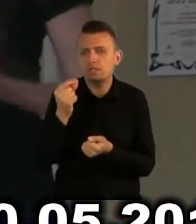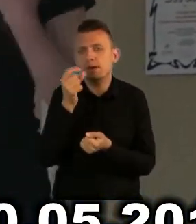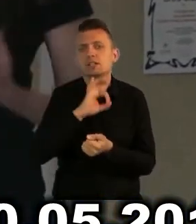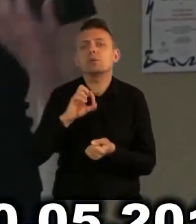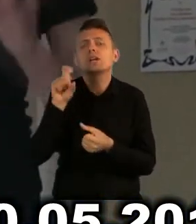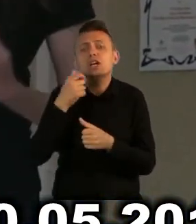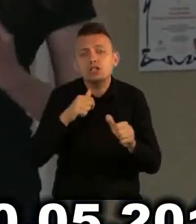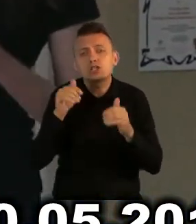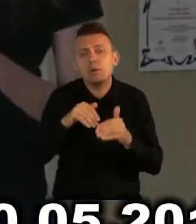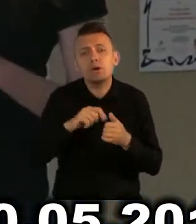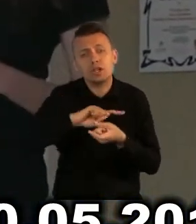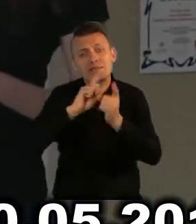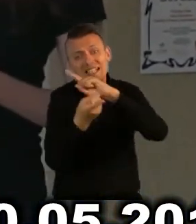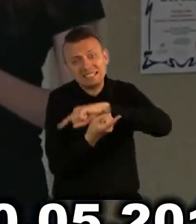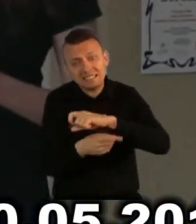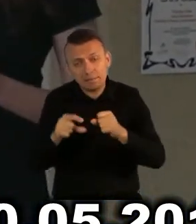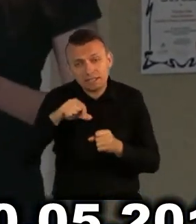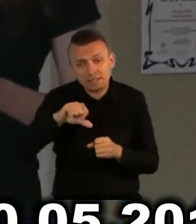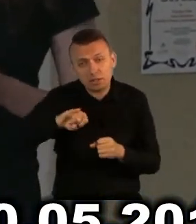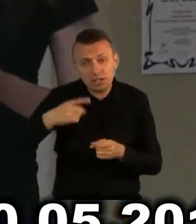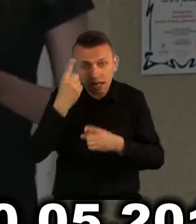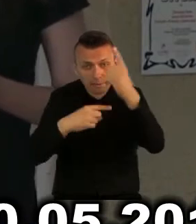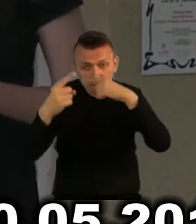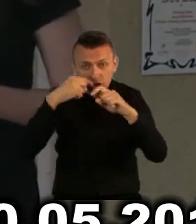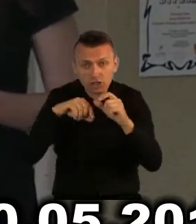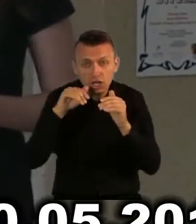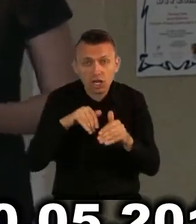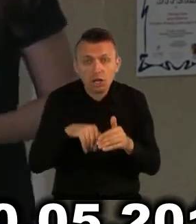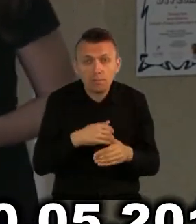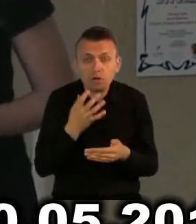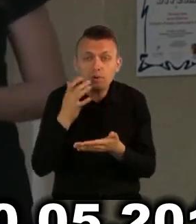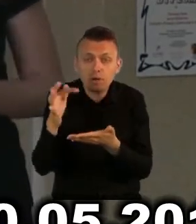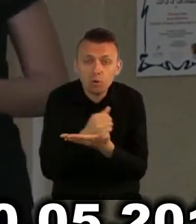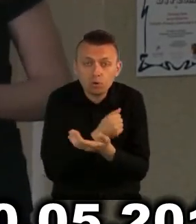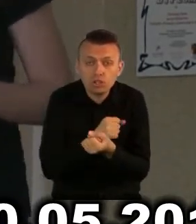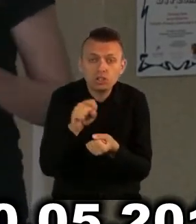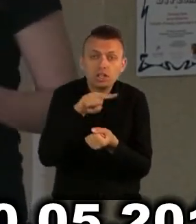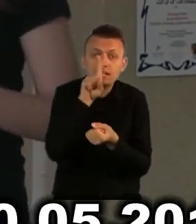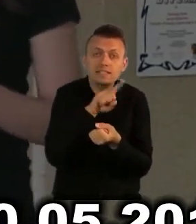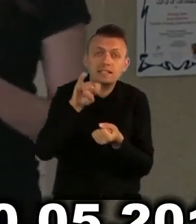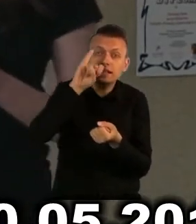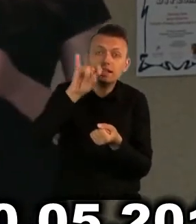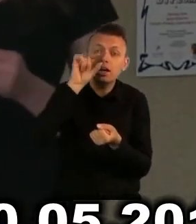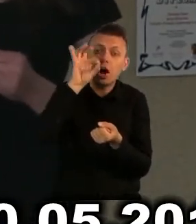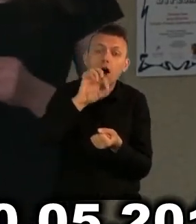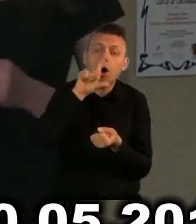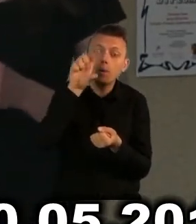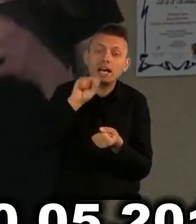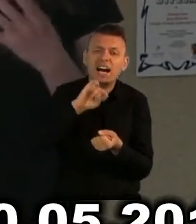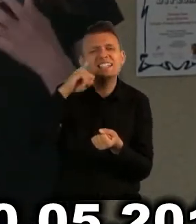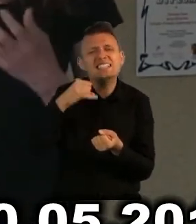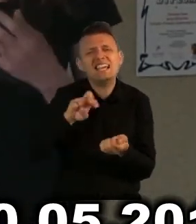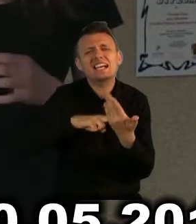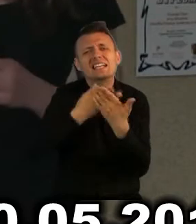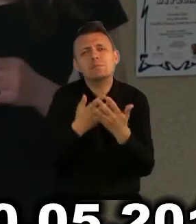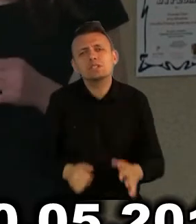atrakcyjna. I co możemy w miejsce tej soli dodać? Możemy użyć dużo ziół. Jakie to mogą być zioła, które